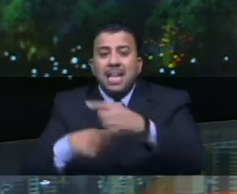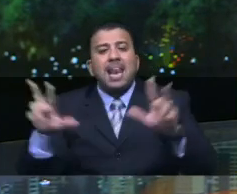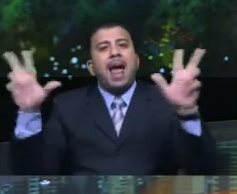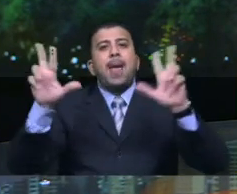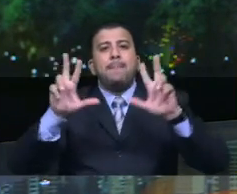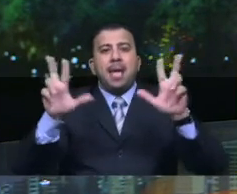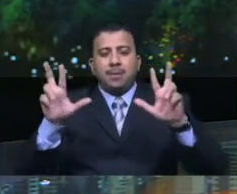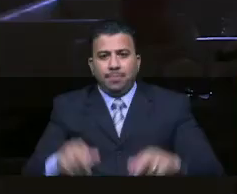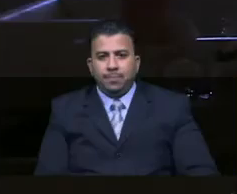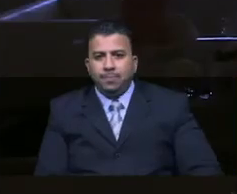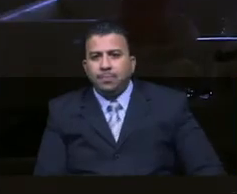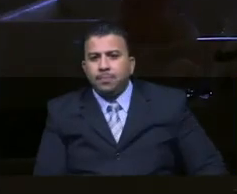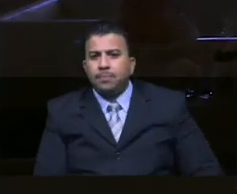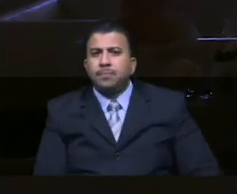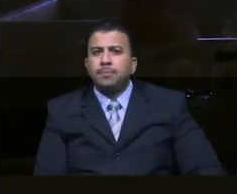الإعلامية.